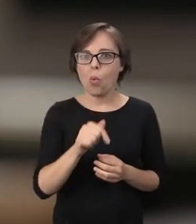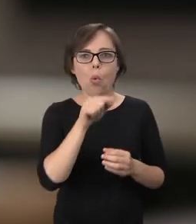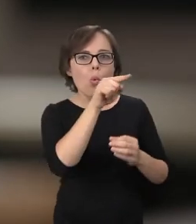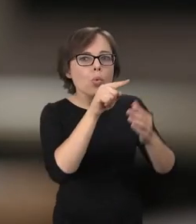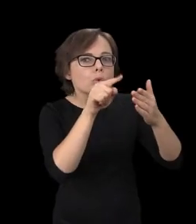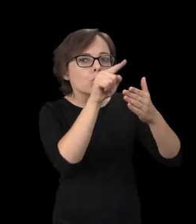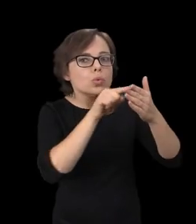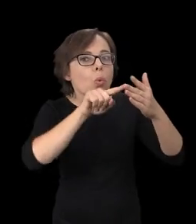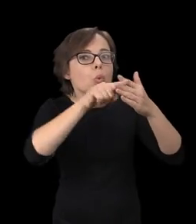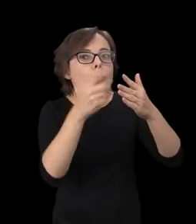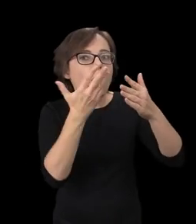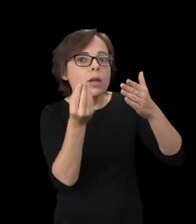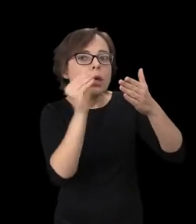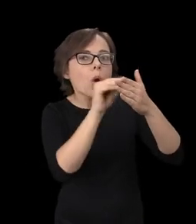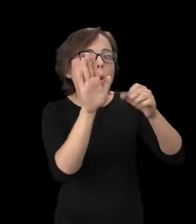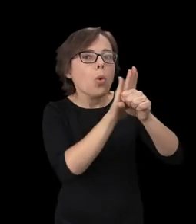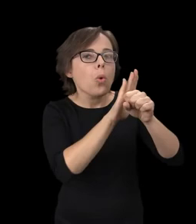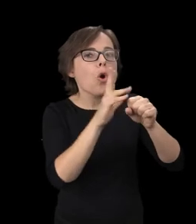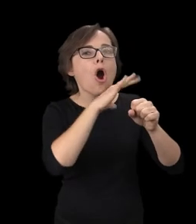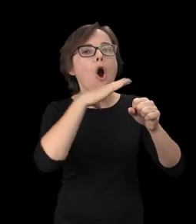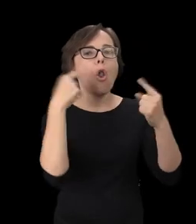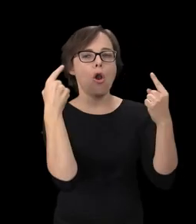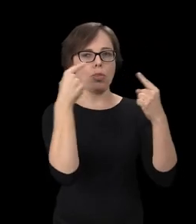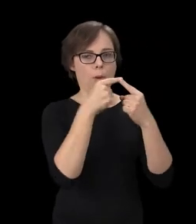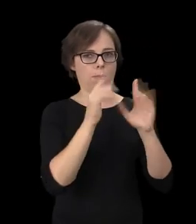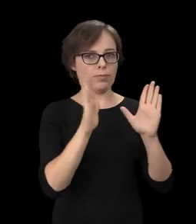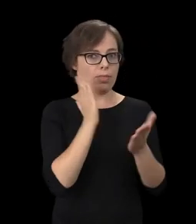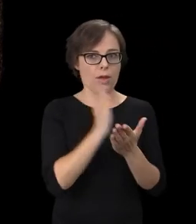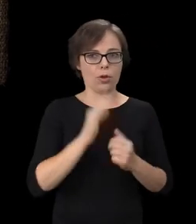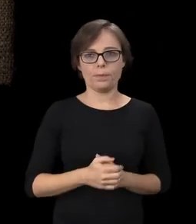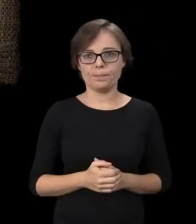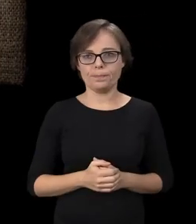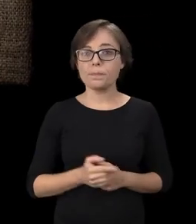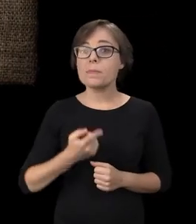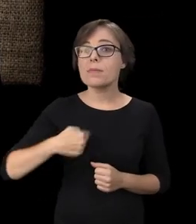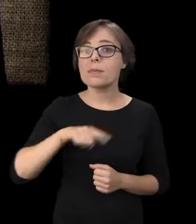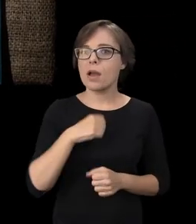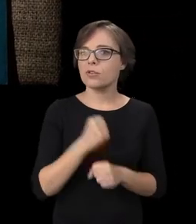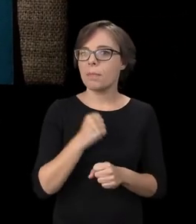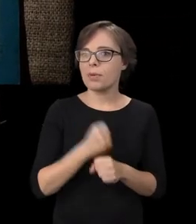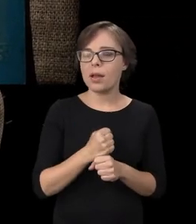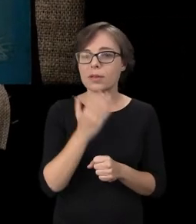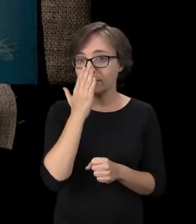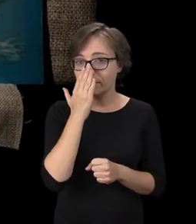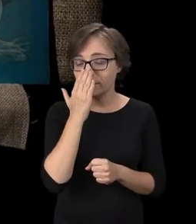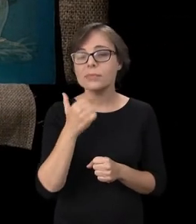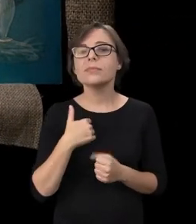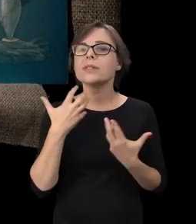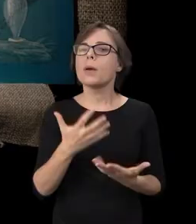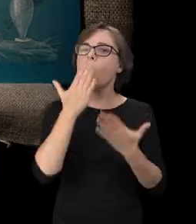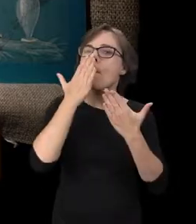ten kolor w granicach ubytku. Też nasza praca polega na tym, żeby pokazać